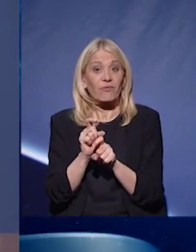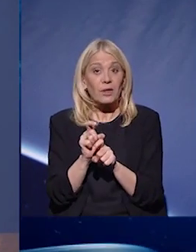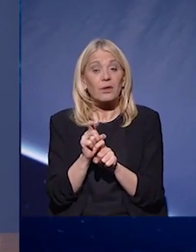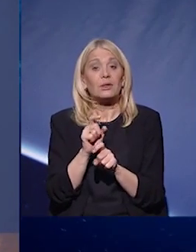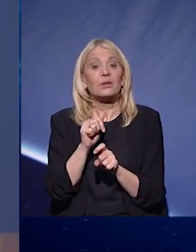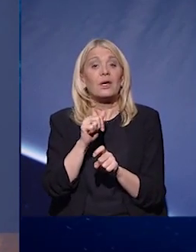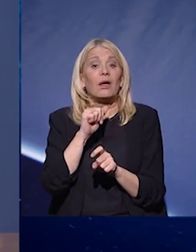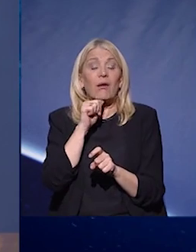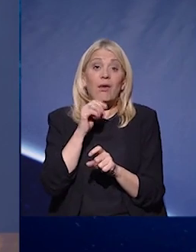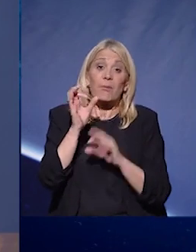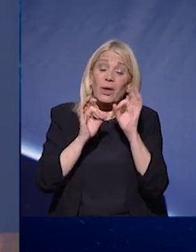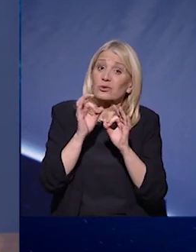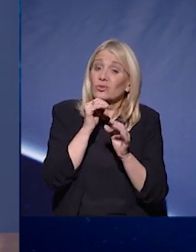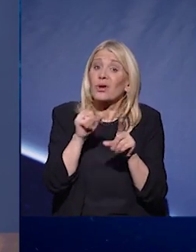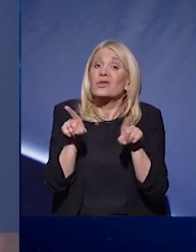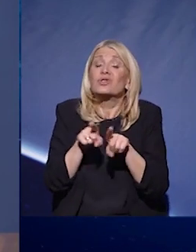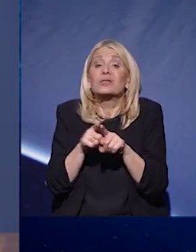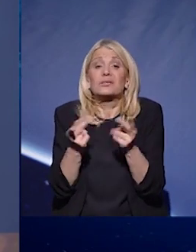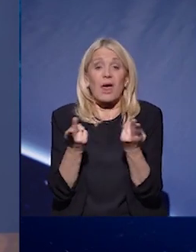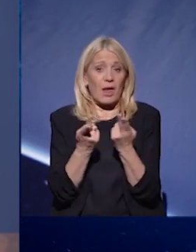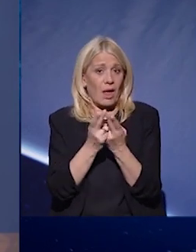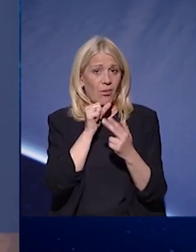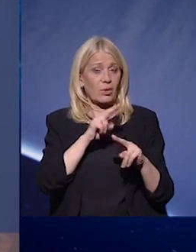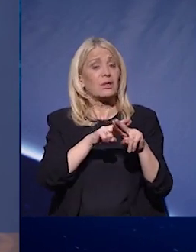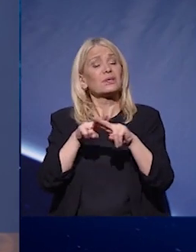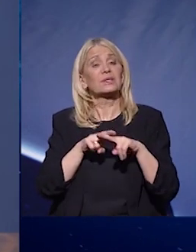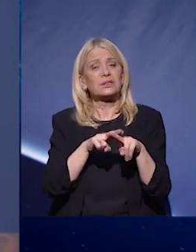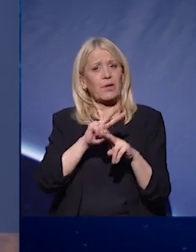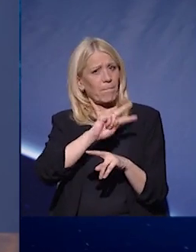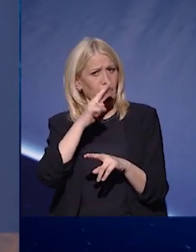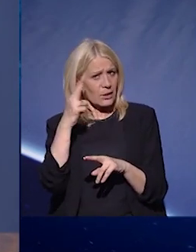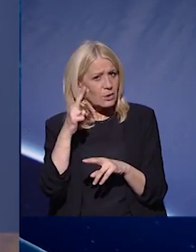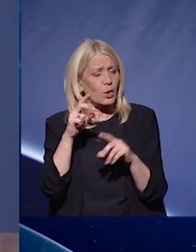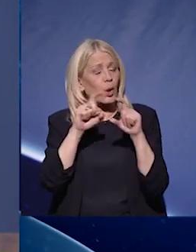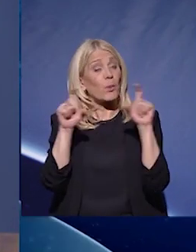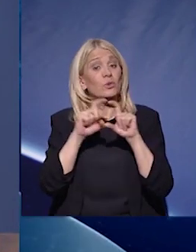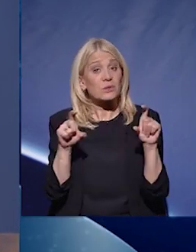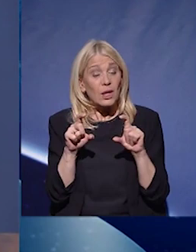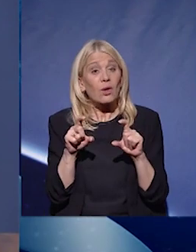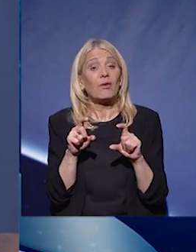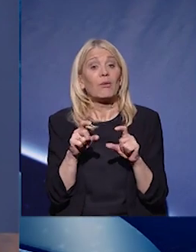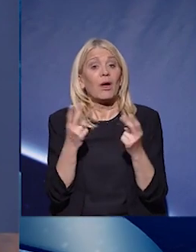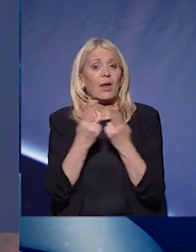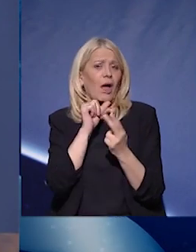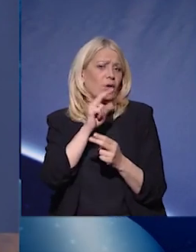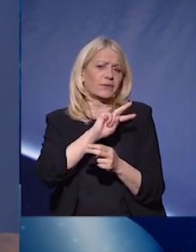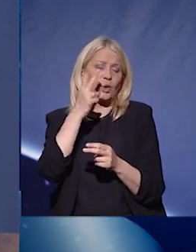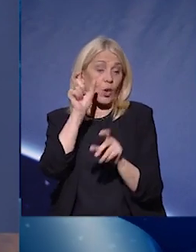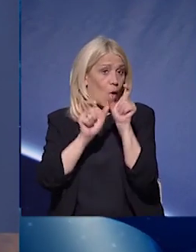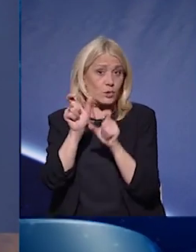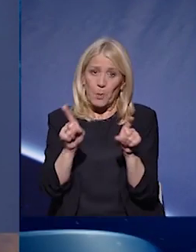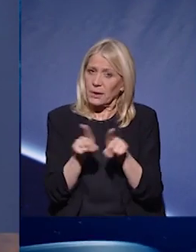i procedure su praktično iste kao i u svim drugim ustanovama i kao i za sve druge